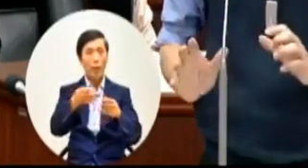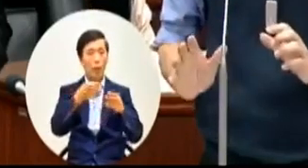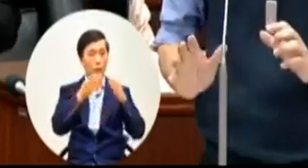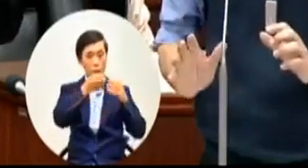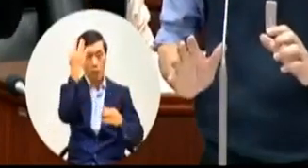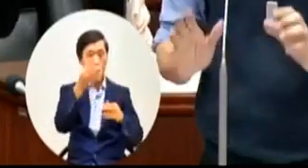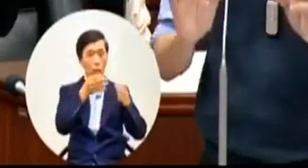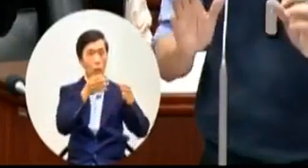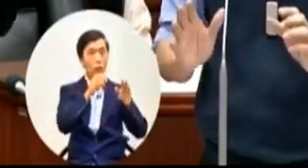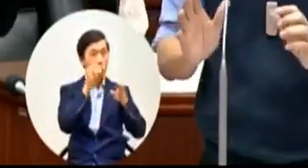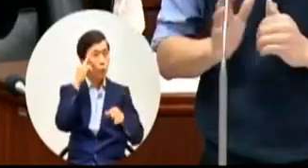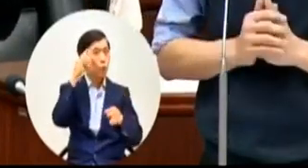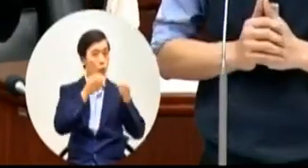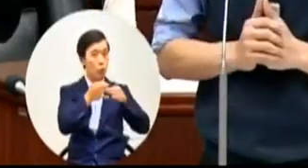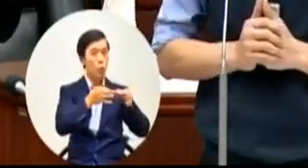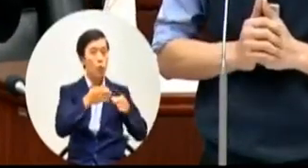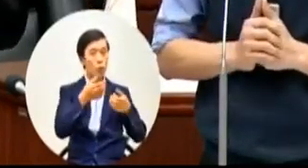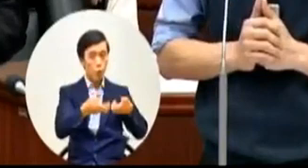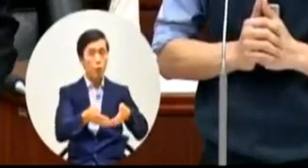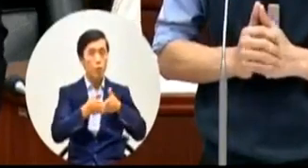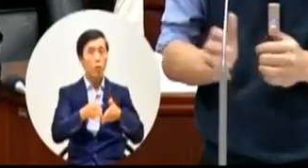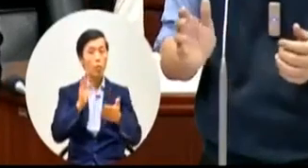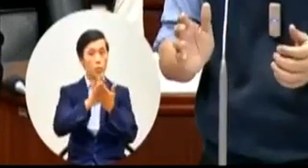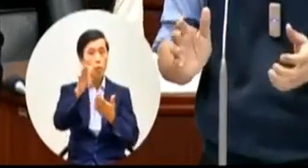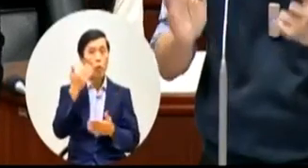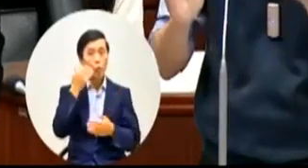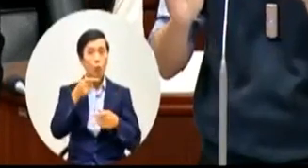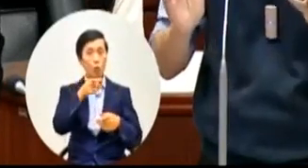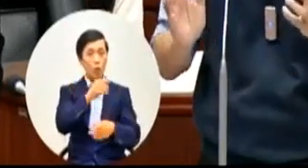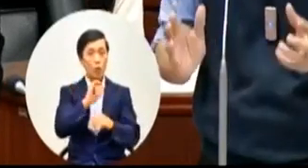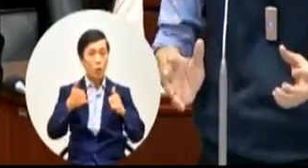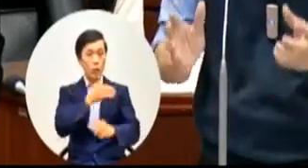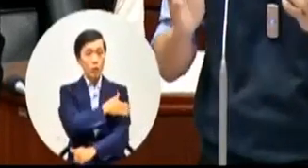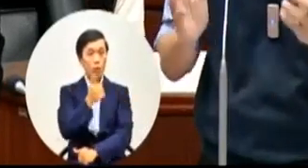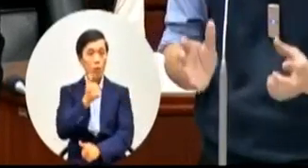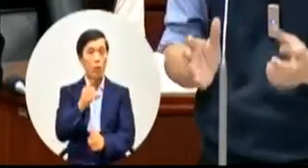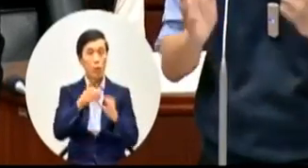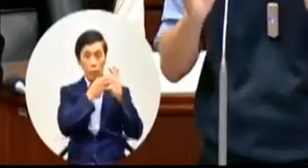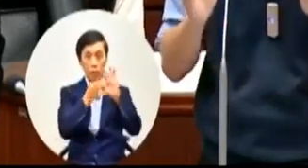未来如果志忠议员继续关切的话我的改报告的工我们一